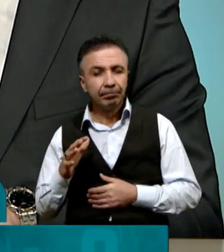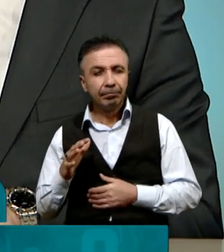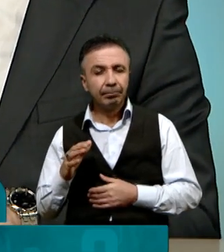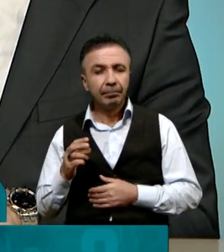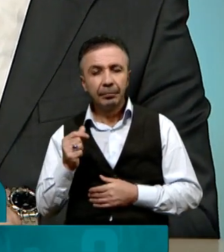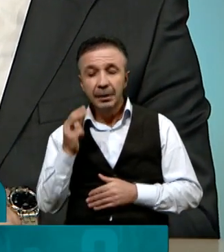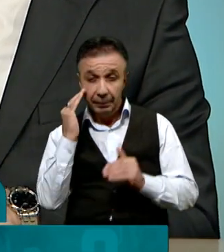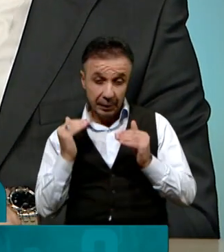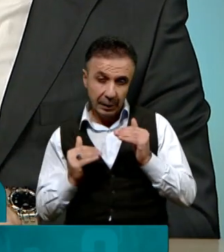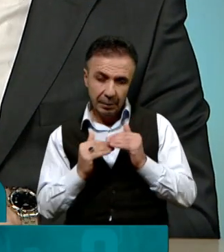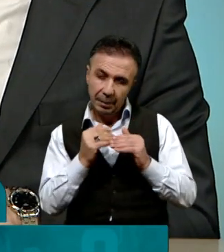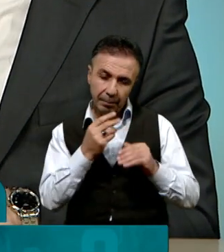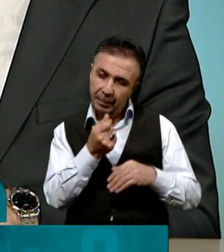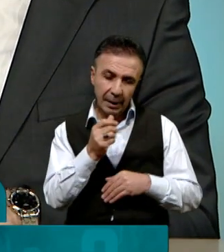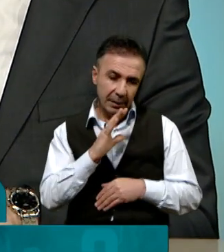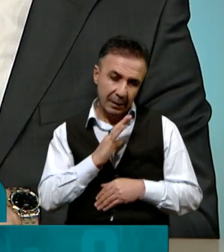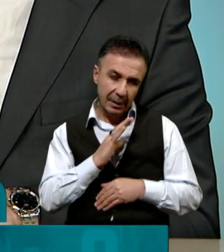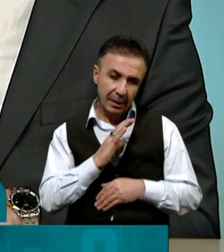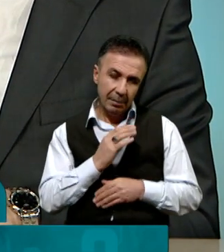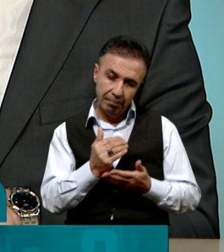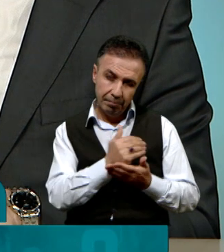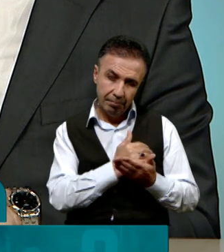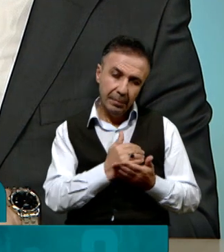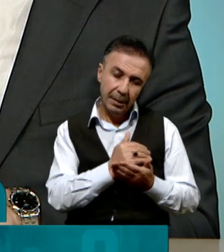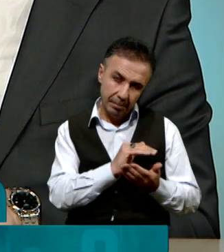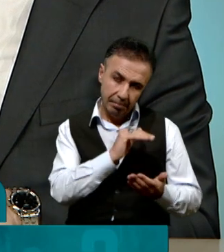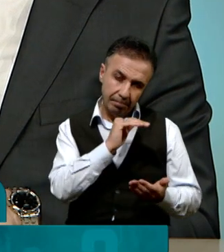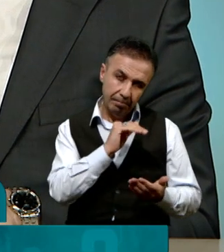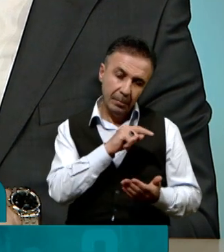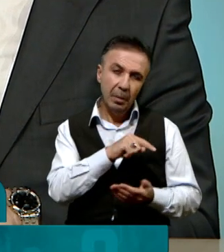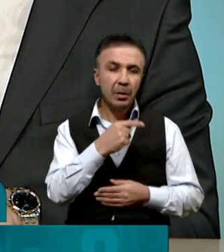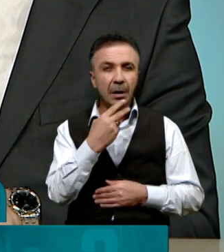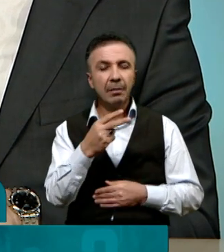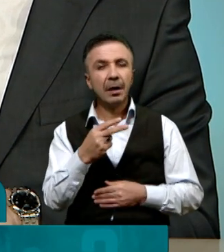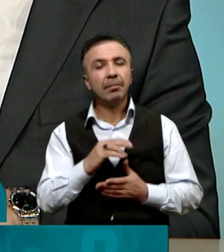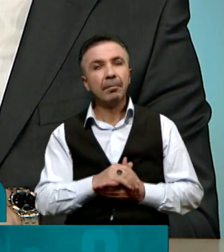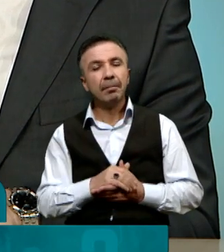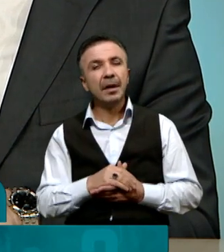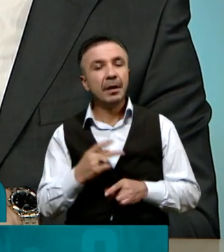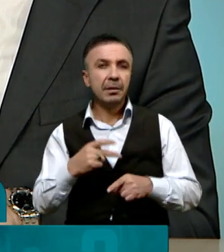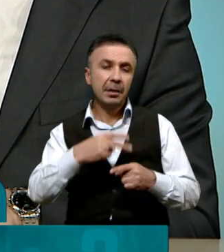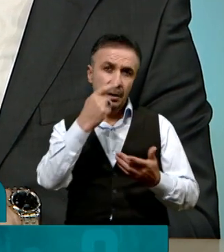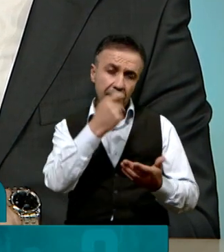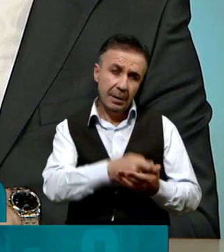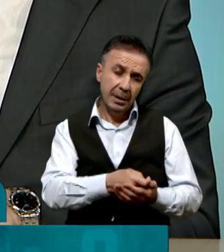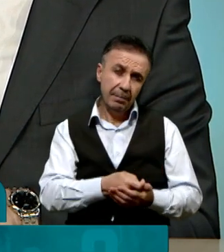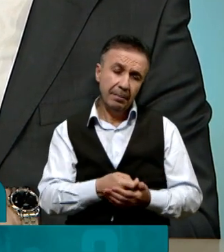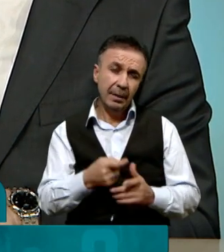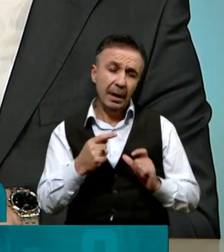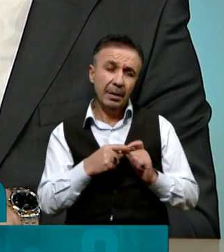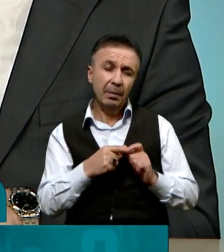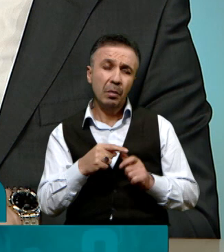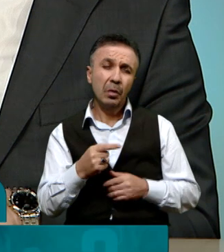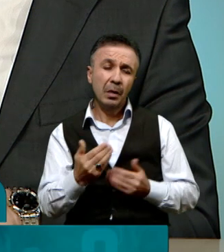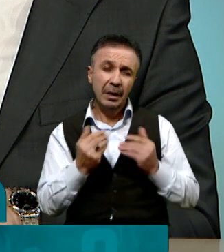miktarını aşan bir seviyeye geldi ya bu. Evet. Öbür taraftan mesela ben de zekat vereceğim. Emrah Beylere dedim ki ya bunu